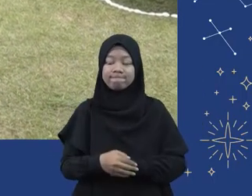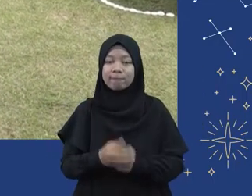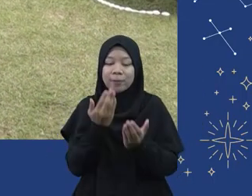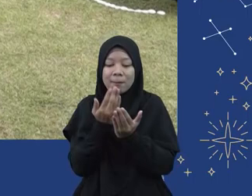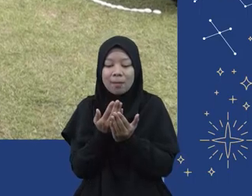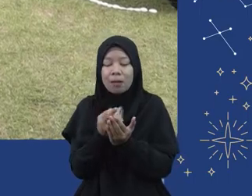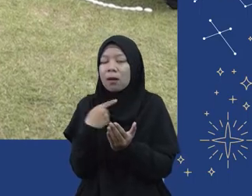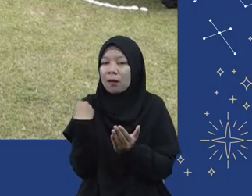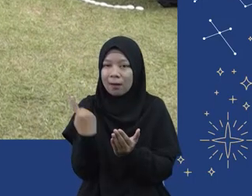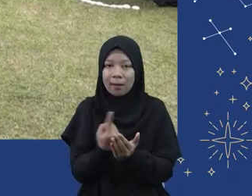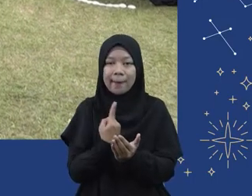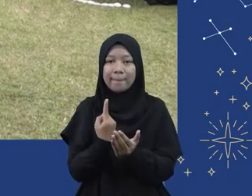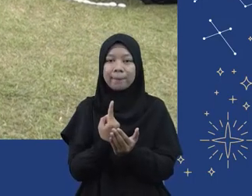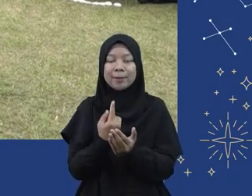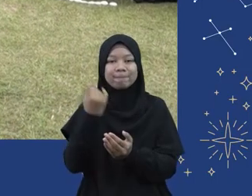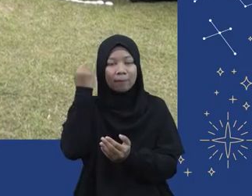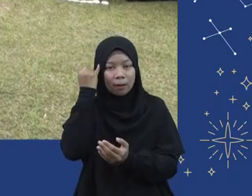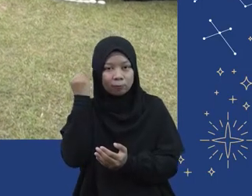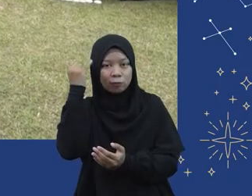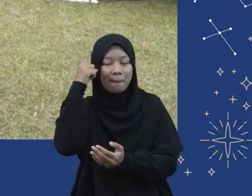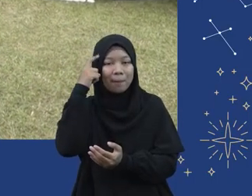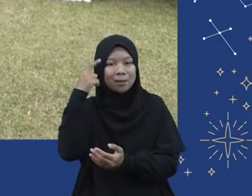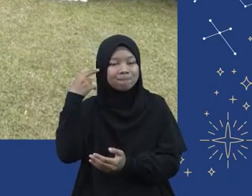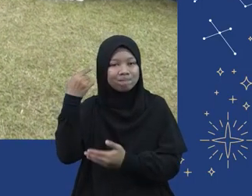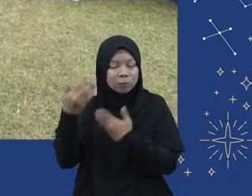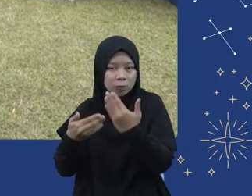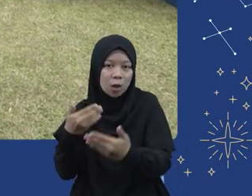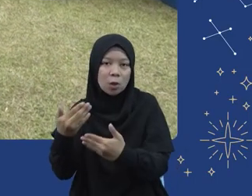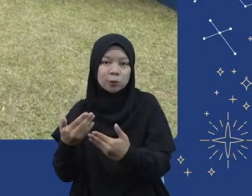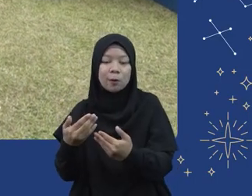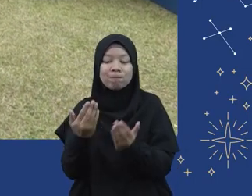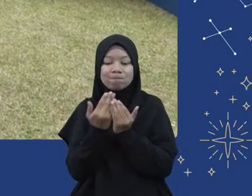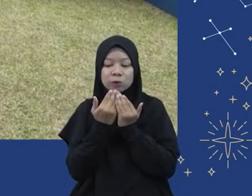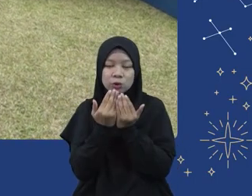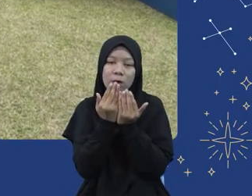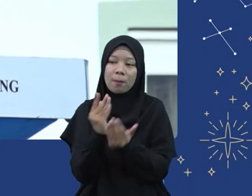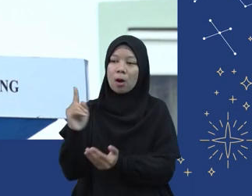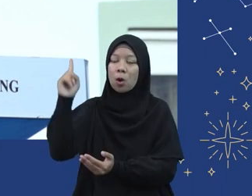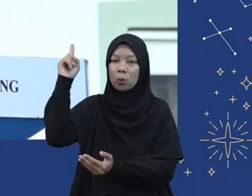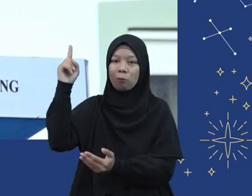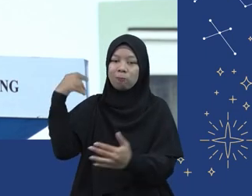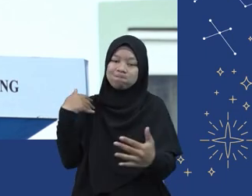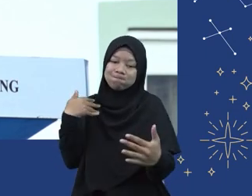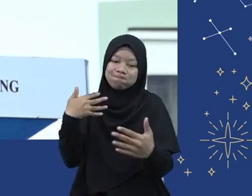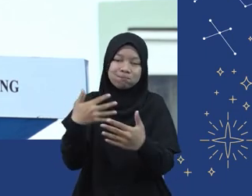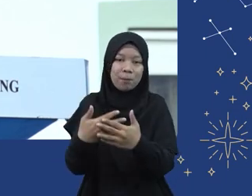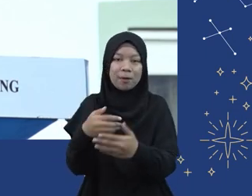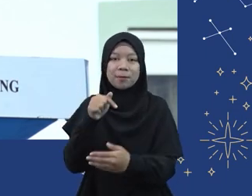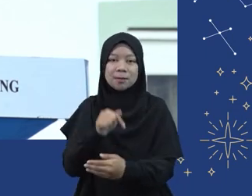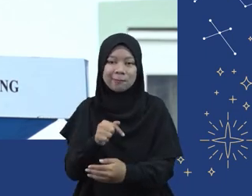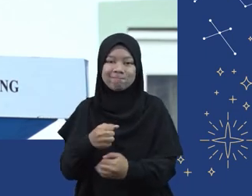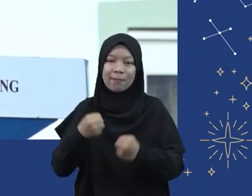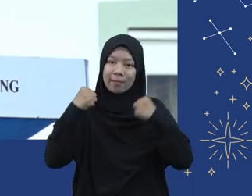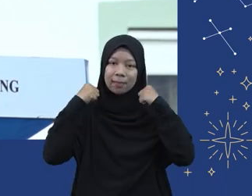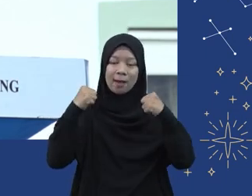yang Allah para Insan pembelajar yang selalu dapat mensyukuri nikmat karunia perjalanan kurun waktu keberhaha dan